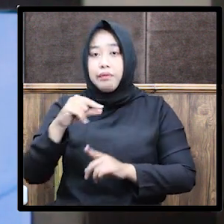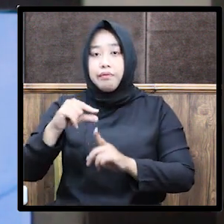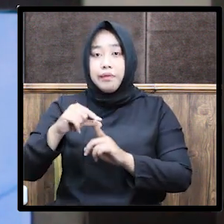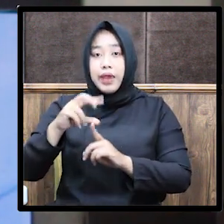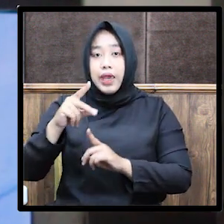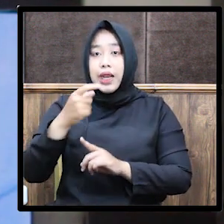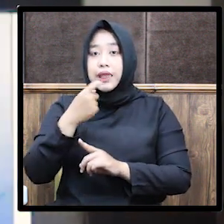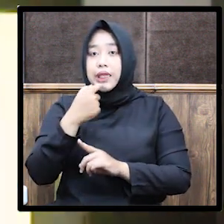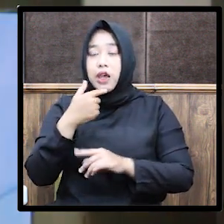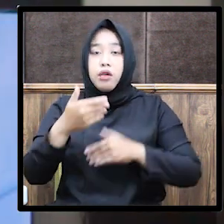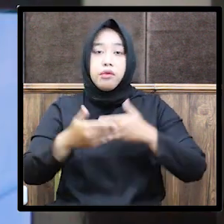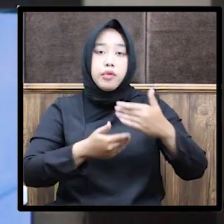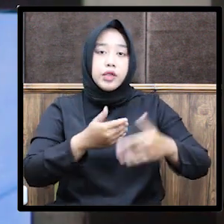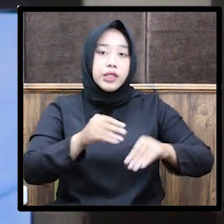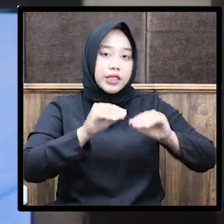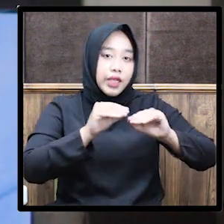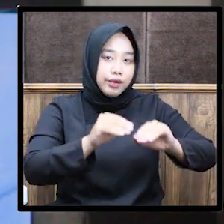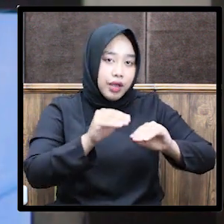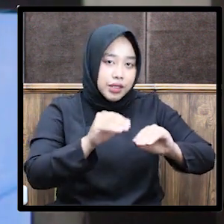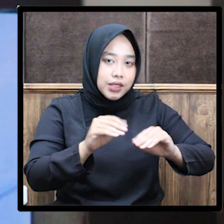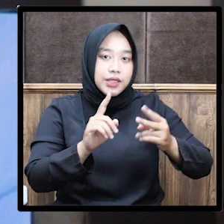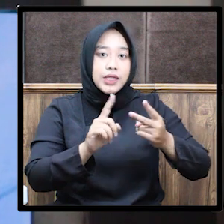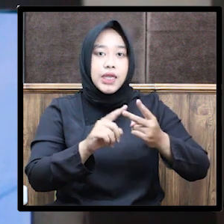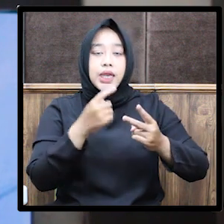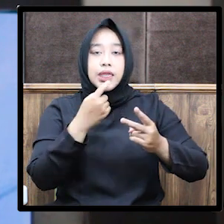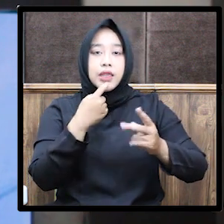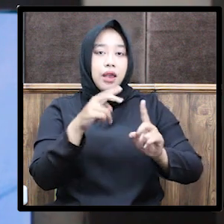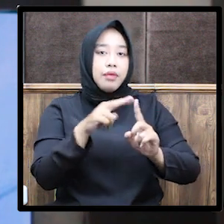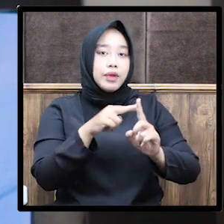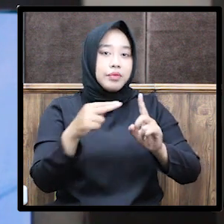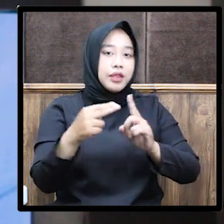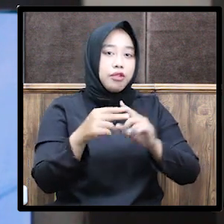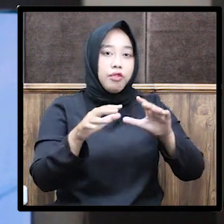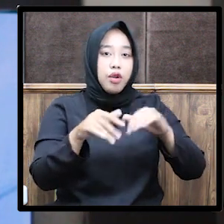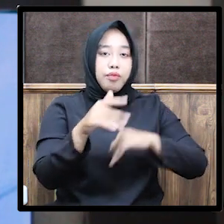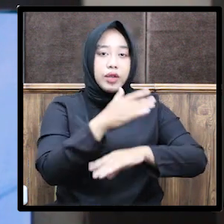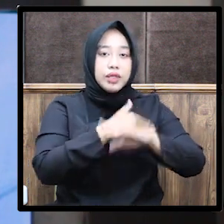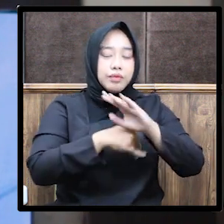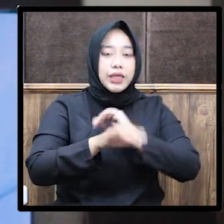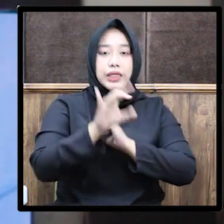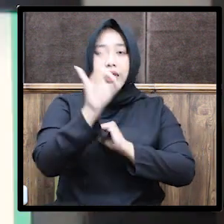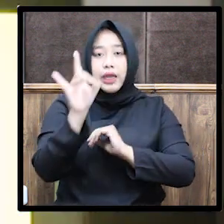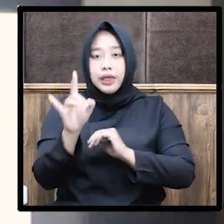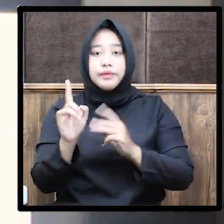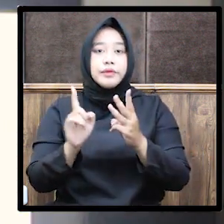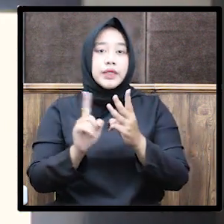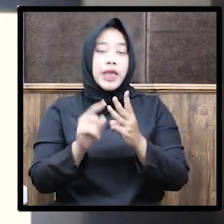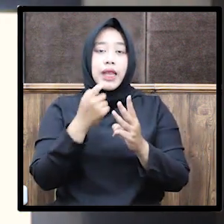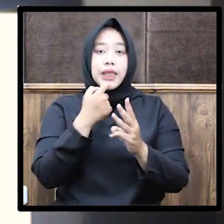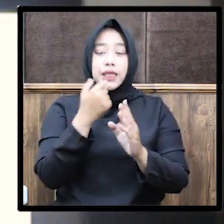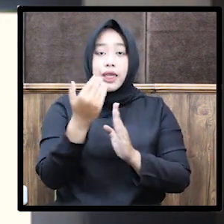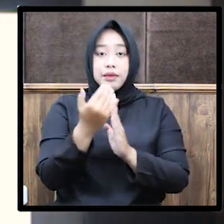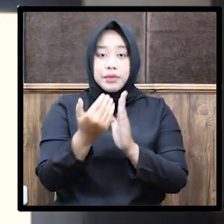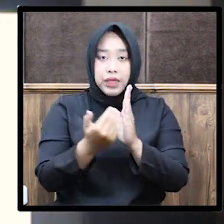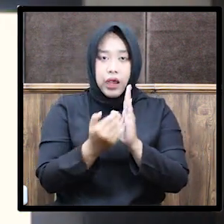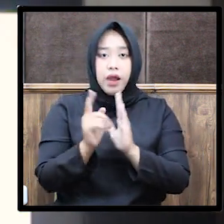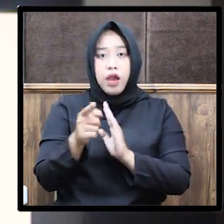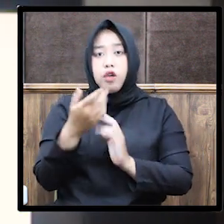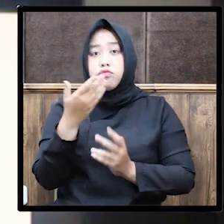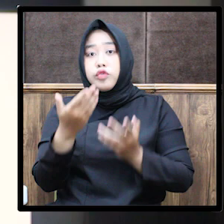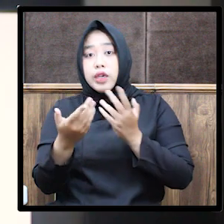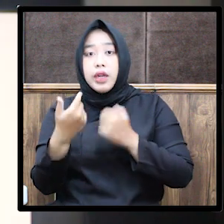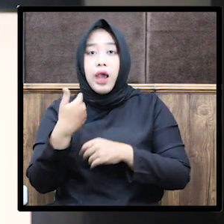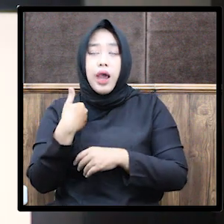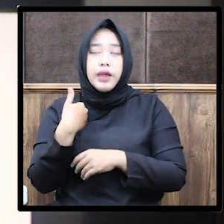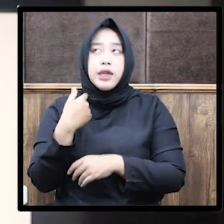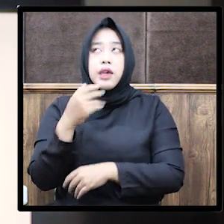dengan edukasi, kemudian tadi perspektif difabel dan lain-lain gitu, terkait dengan kebijakan dan juga. Nah, mungkin ada ini nggak